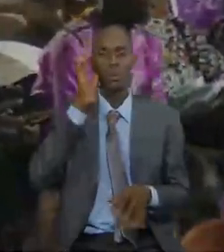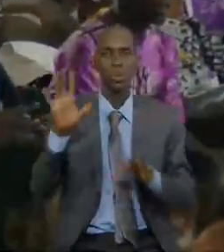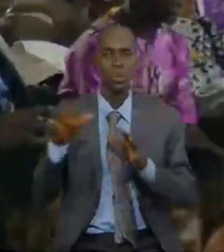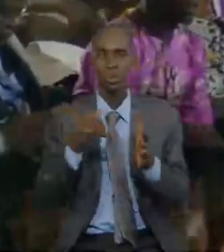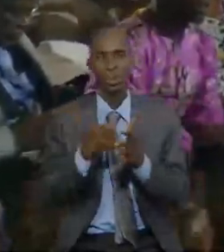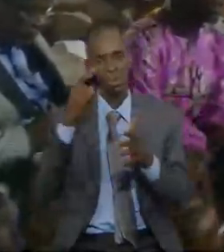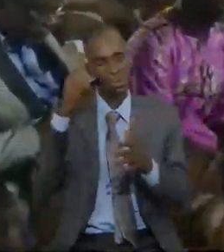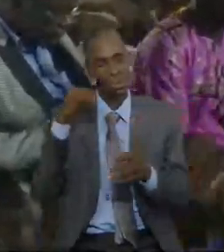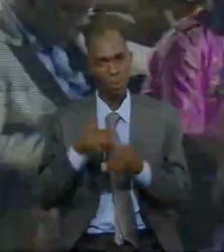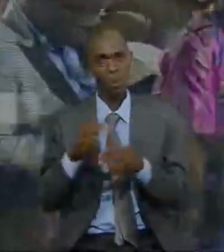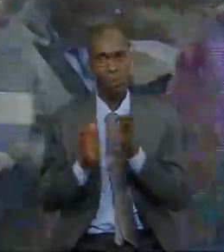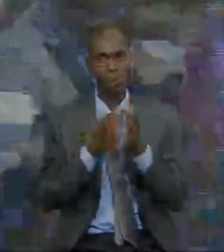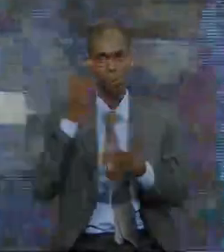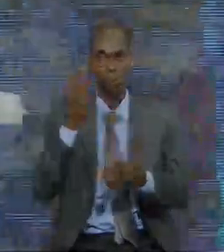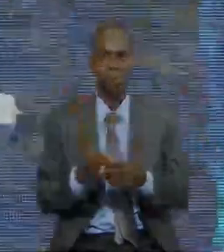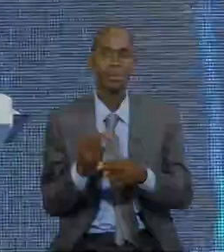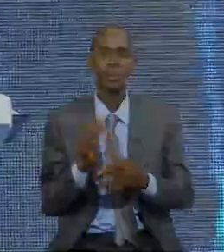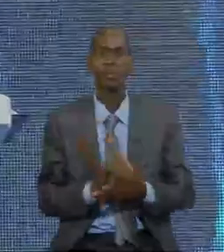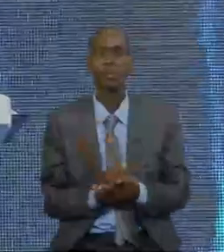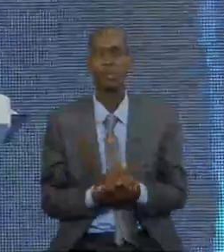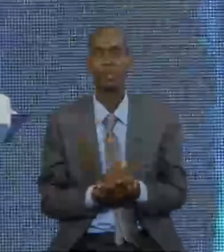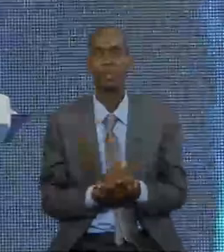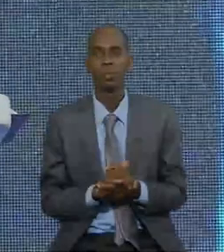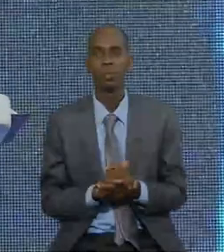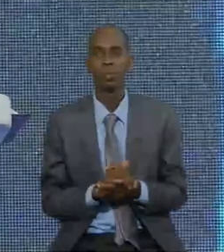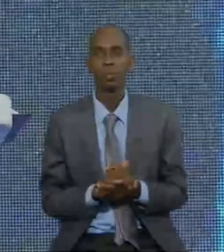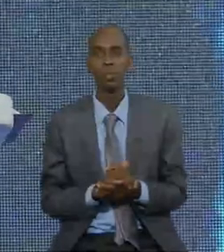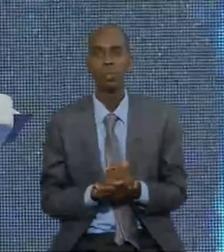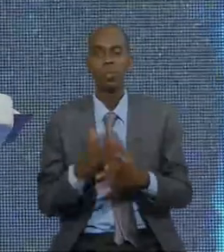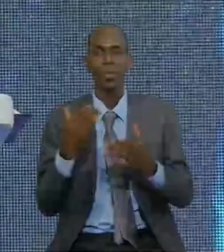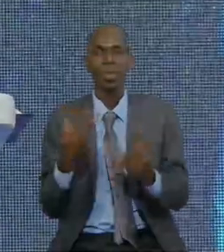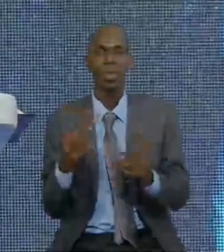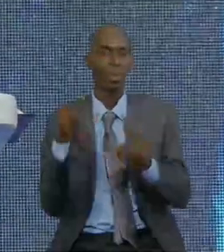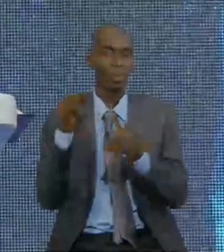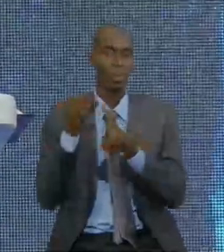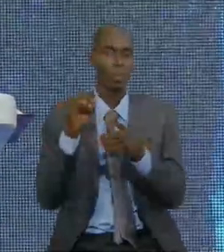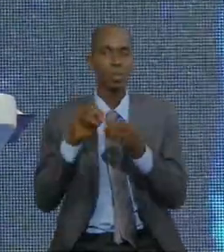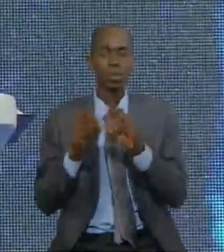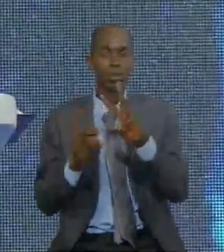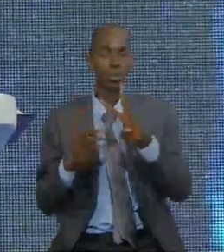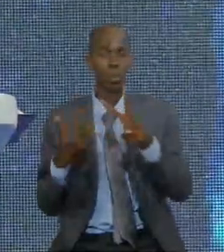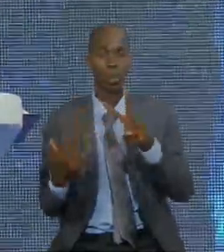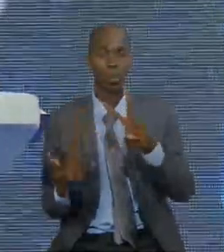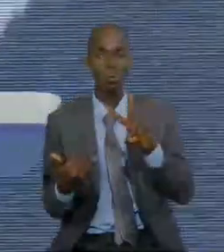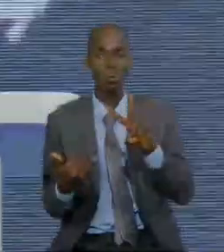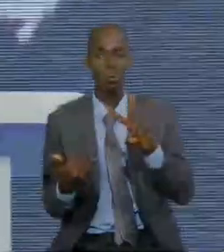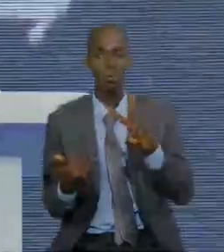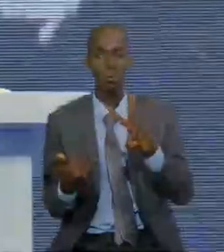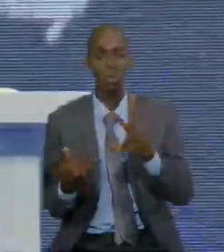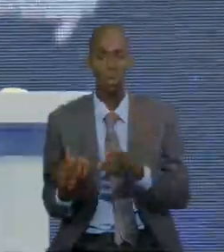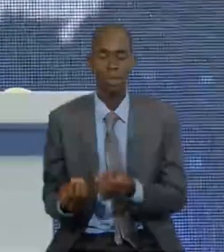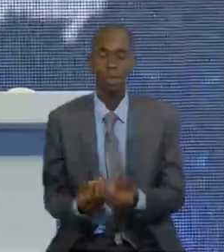et le fera ce soir au nom de Jésus deuxième point maintenant